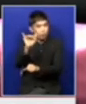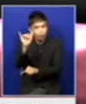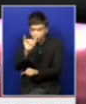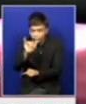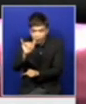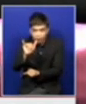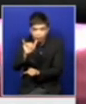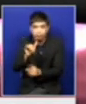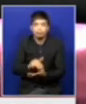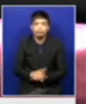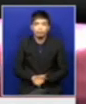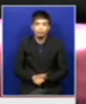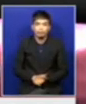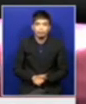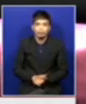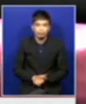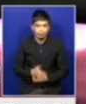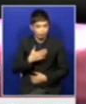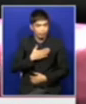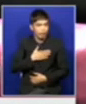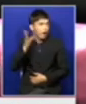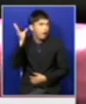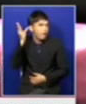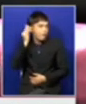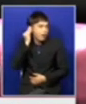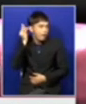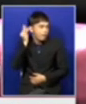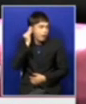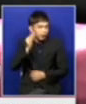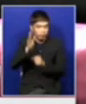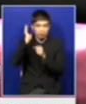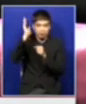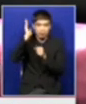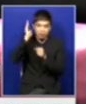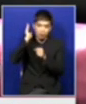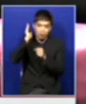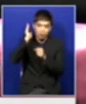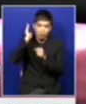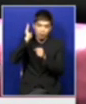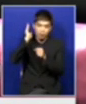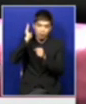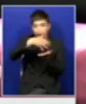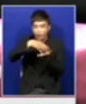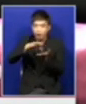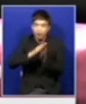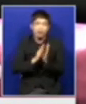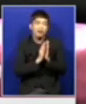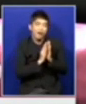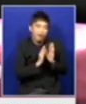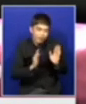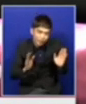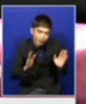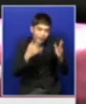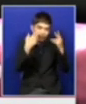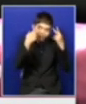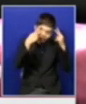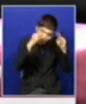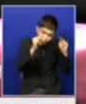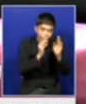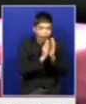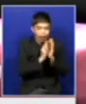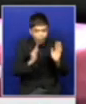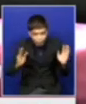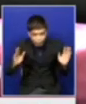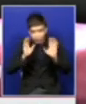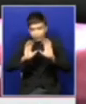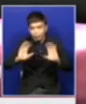าบาลดิฉันได้ยินเพื่อนสมาชิกหลายๆท่านค่ะขอบคุณพลเอกประยุทธ์ขอบคุณรัฐบาลซึ่งดิฉัน